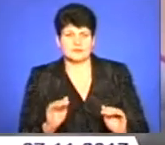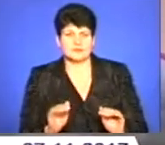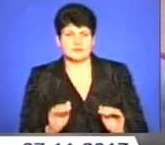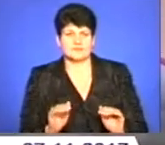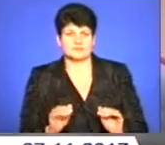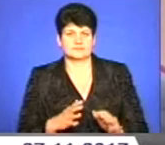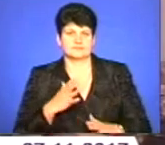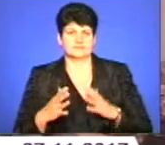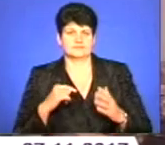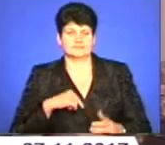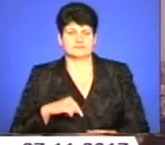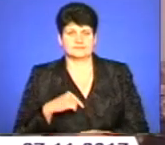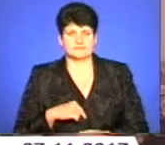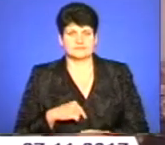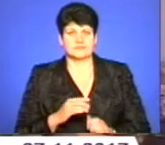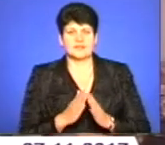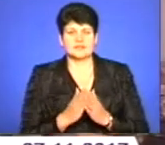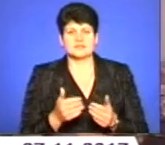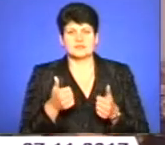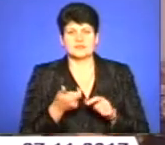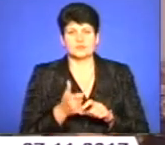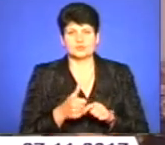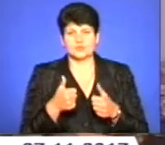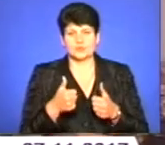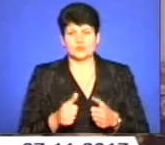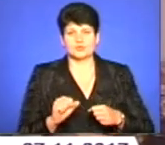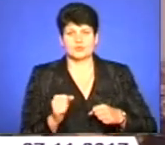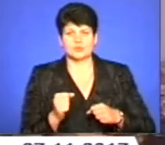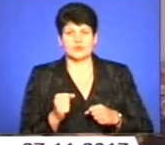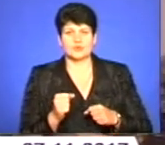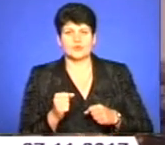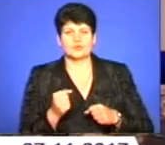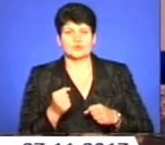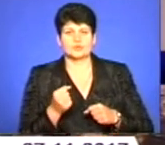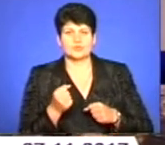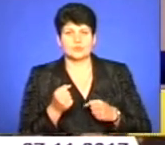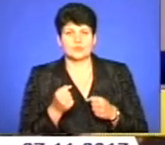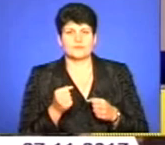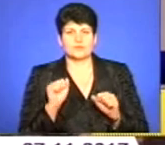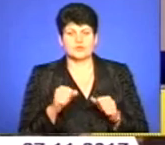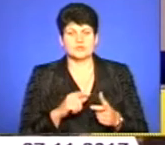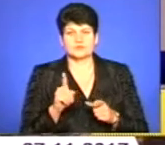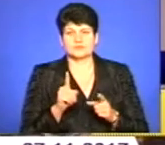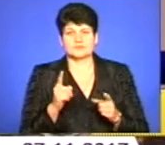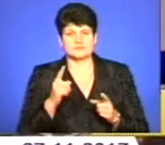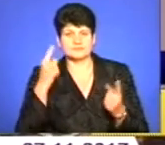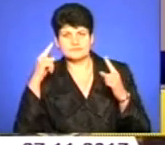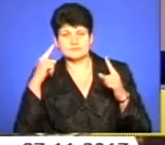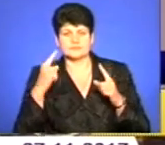позитивні емоції. Книжка – це дуже хороший друг. Можна перенестися в світ якихось своїх фантазій, світ нових знань. І тому я